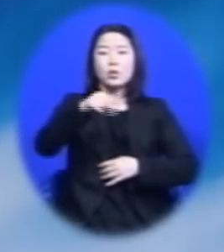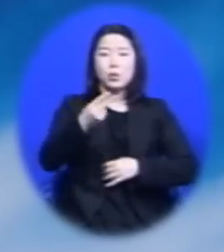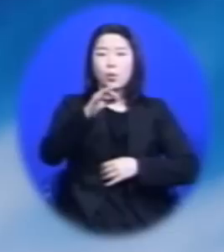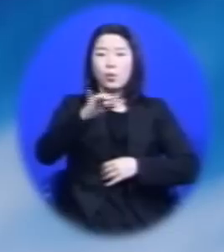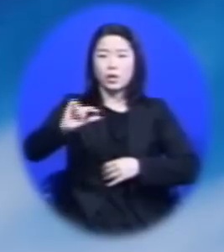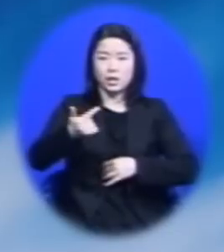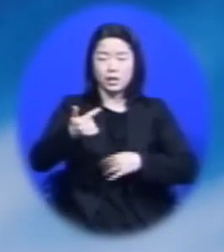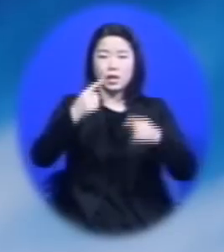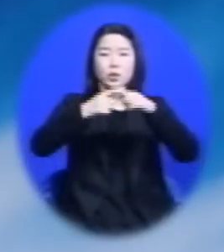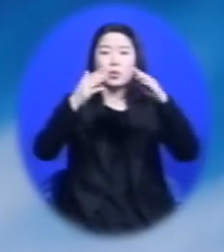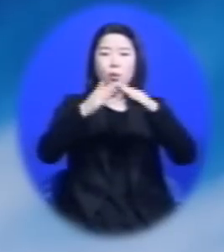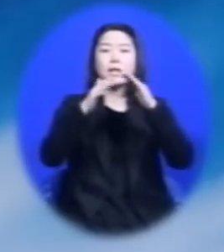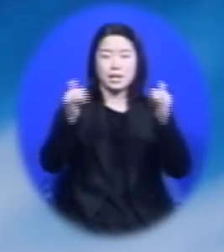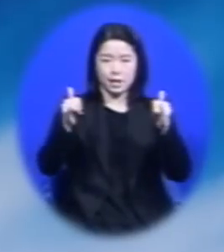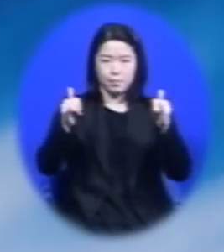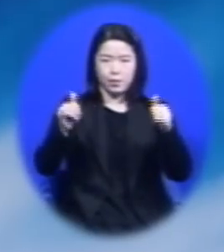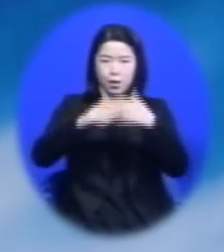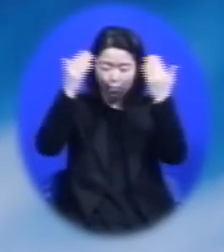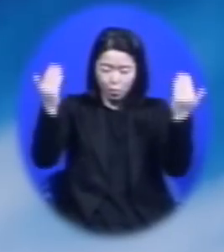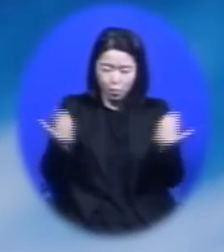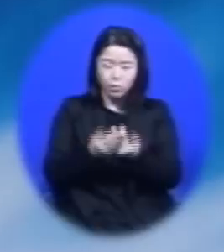전체 예수님의 교회의 교인이